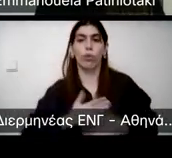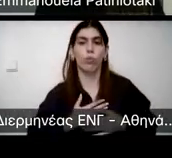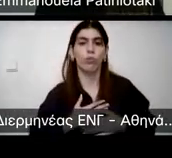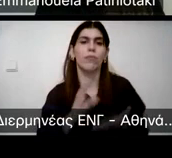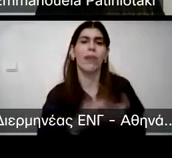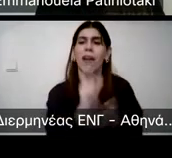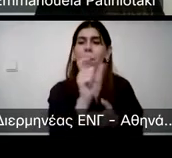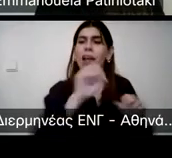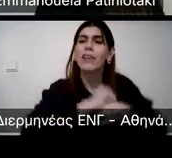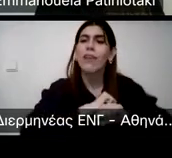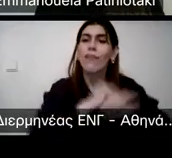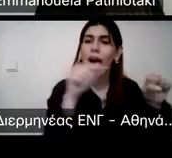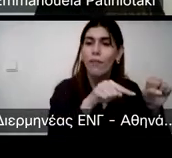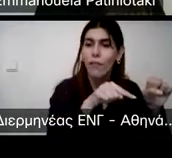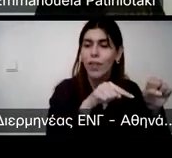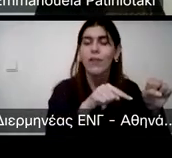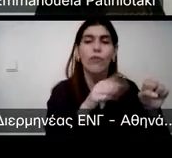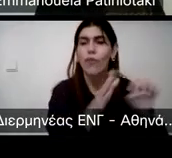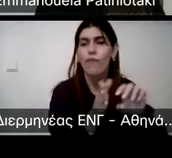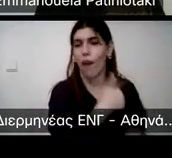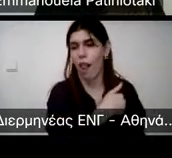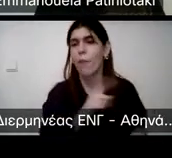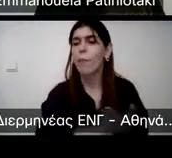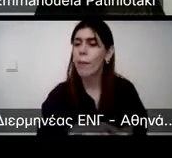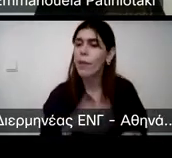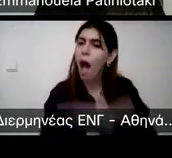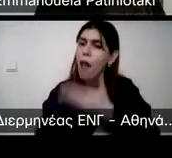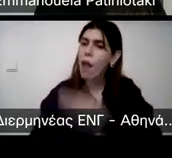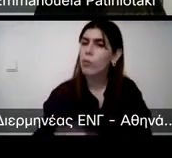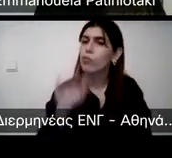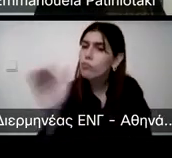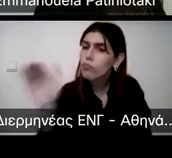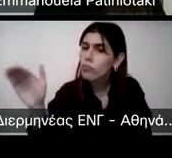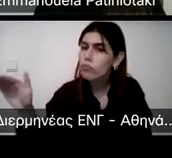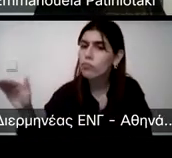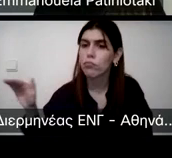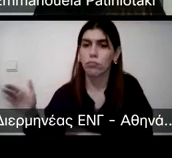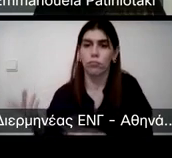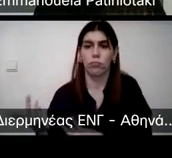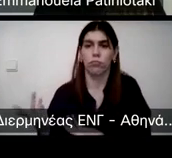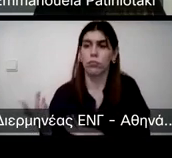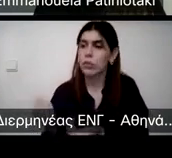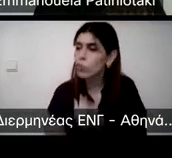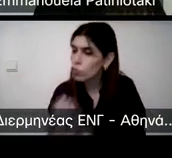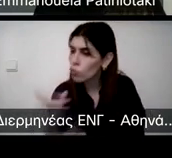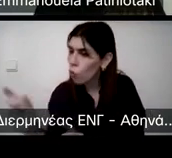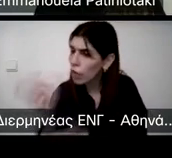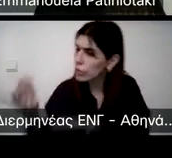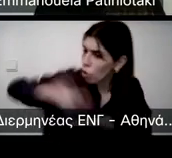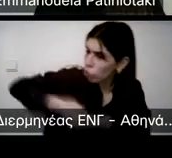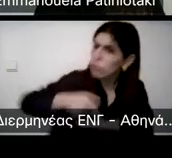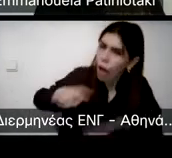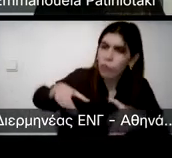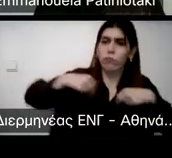που να προκύψει από τον ανάπηρο πληθυσμό και από τις σπουδές για την αναπηρία. Αντί μισαναπηρισμού, θεωρώ ότι πρέπει να αναφερόμαστε